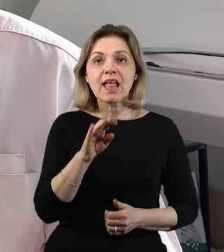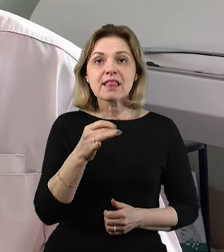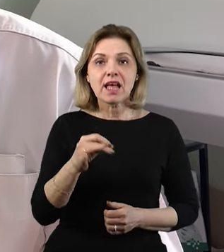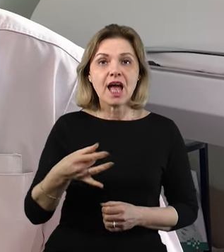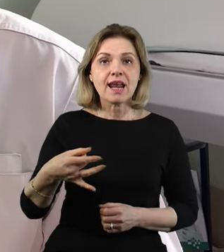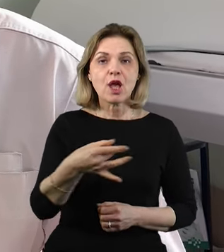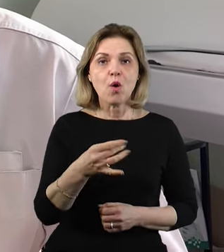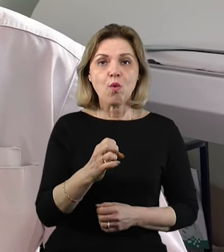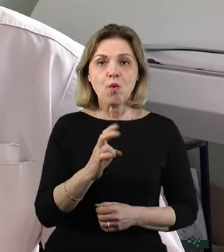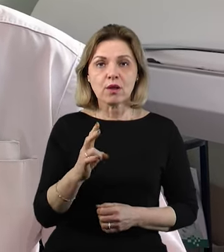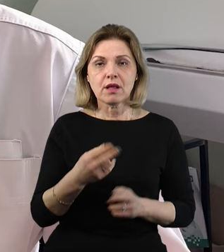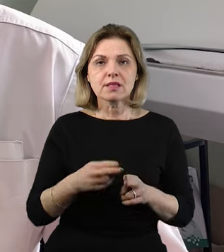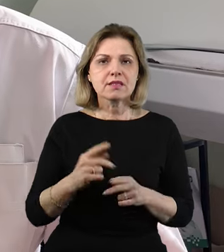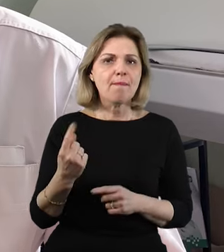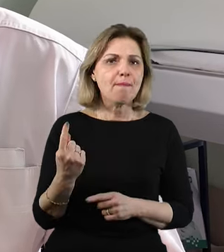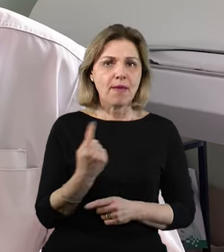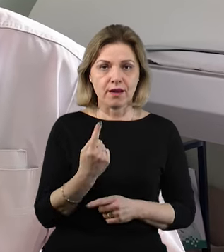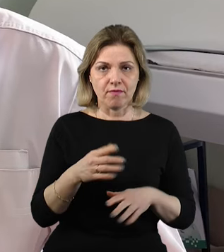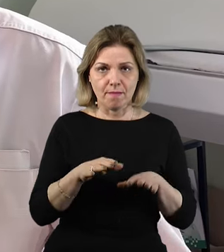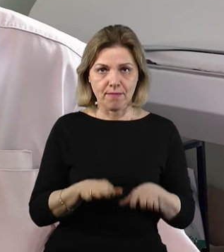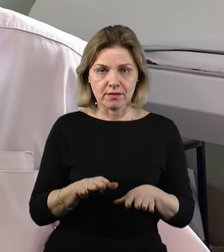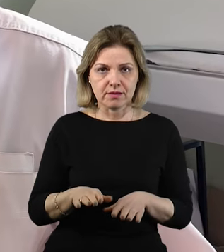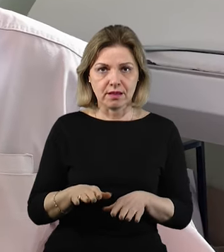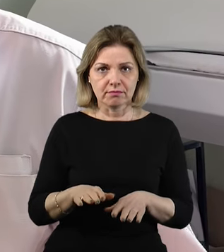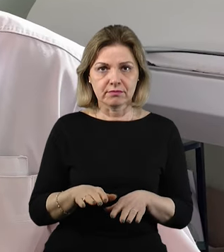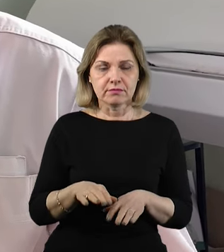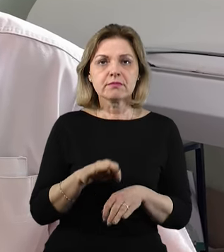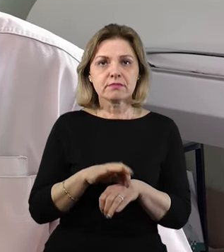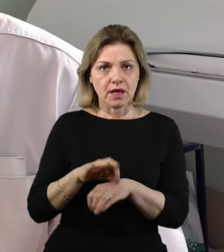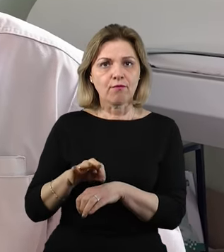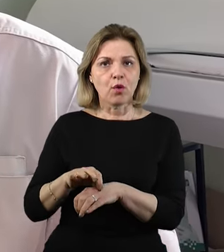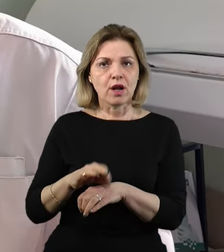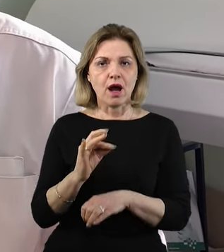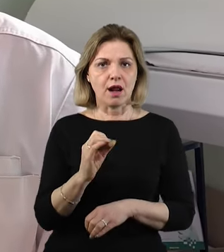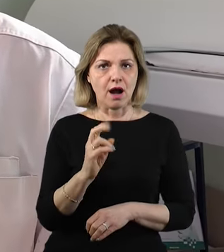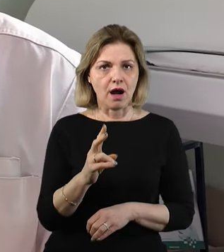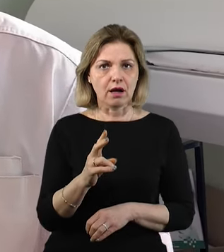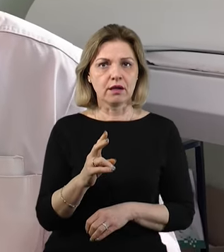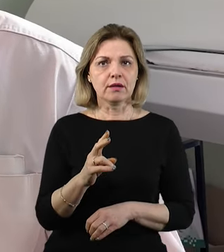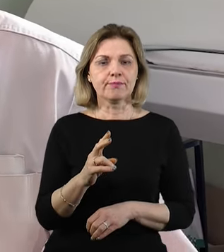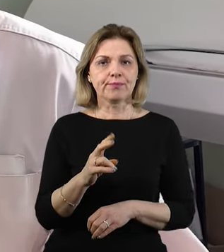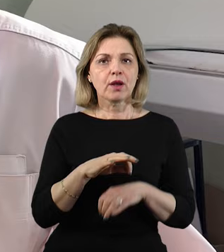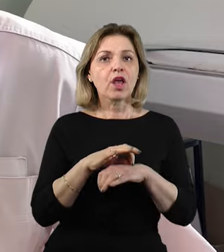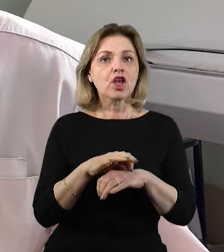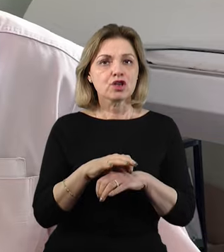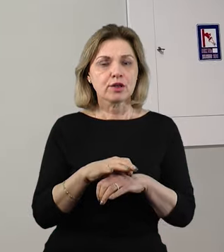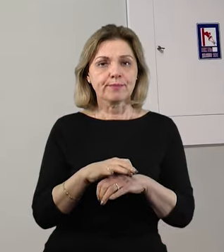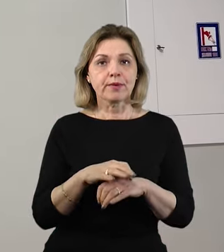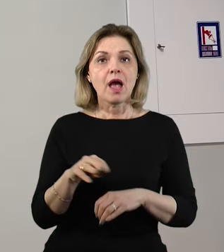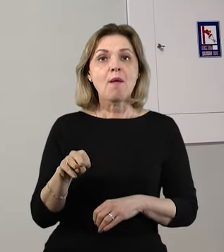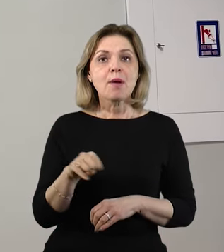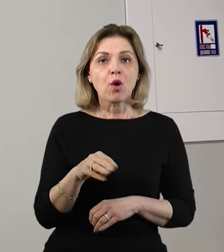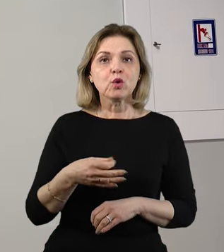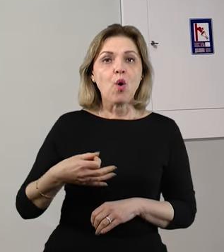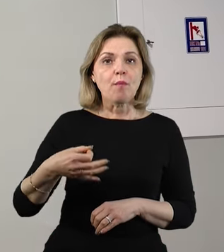Південний регіон – це перше місце по захворюваності раком і меланомою шкіри.